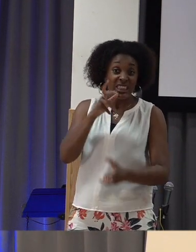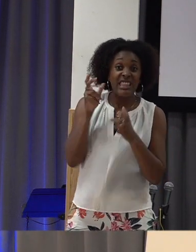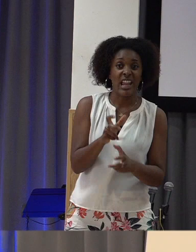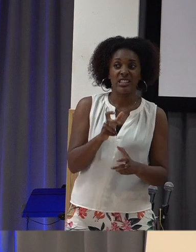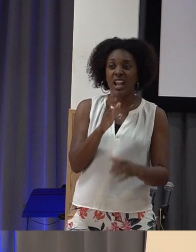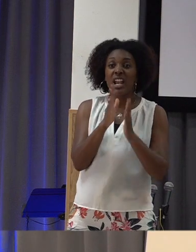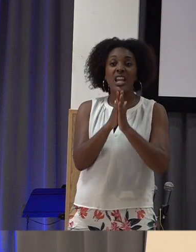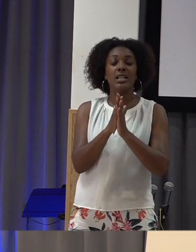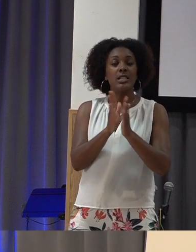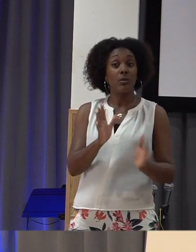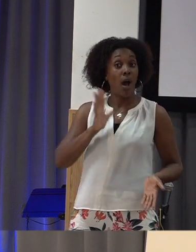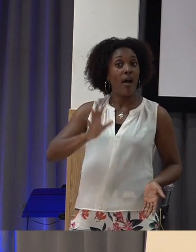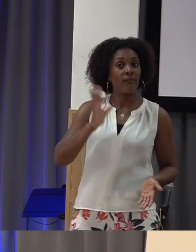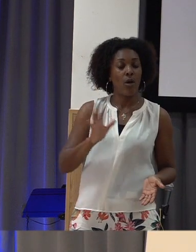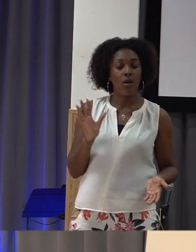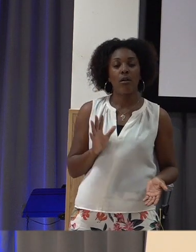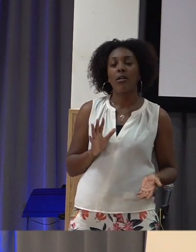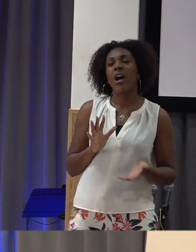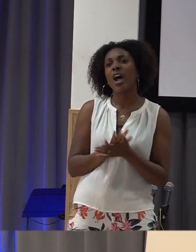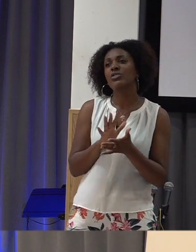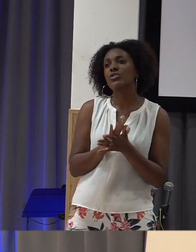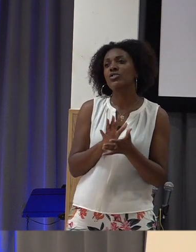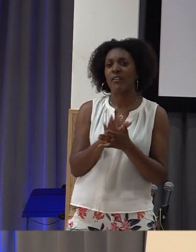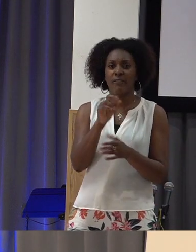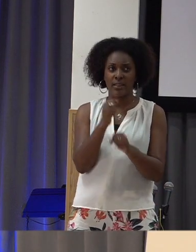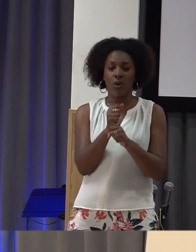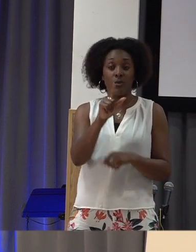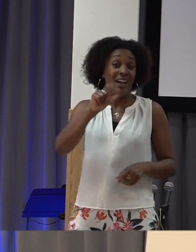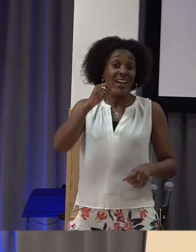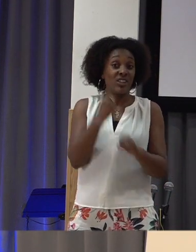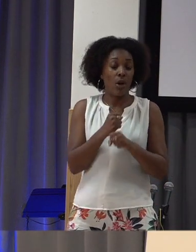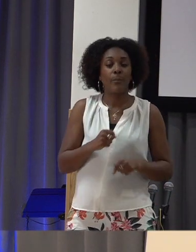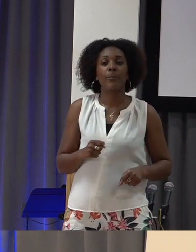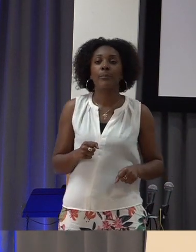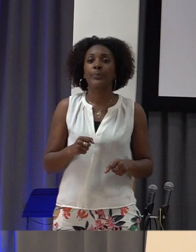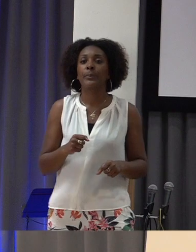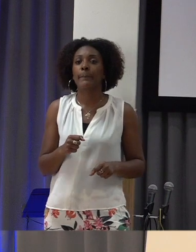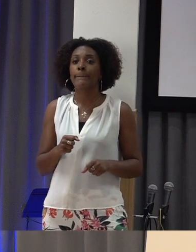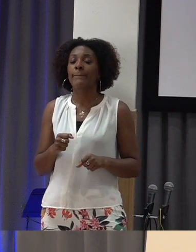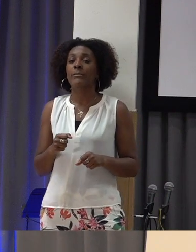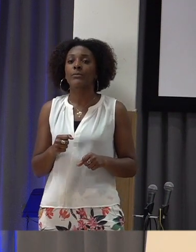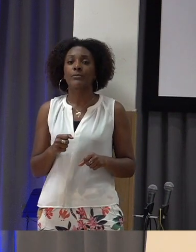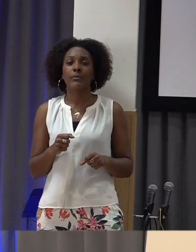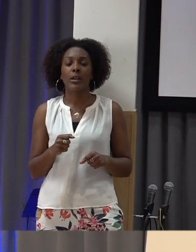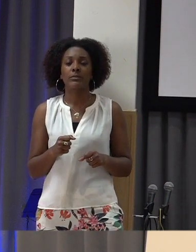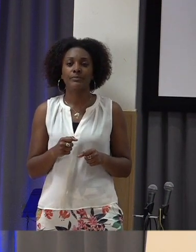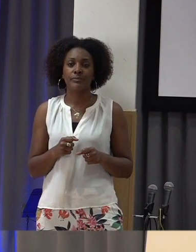J'ai fait qu'un passage là. C'était à l'âge de 20 ans, donc. J'avais un grand cran d'arrêt, point américain, etc. Enfin, je passe